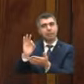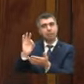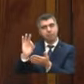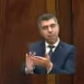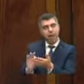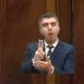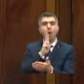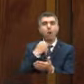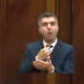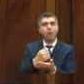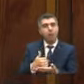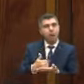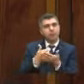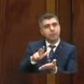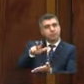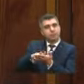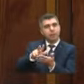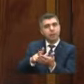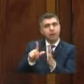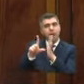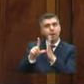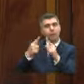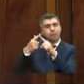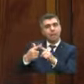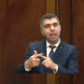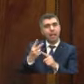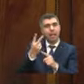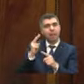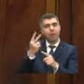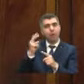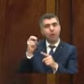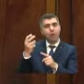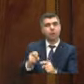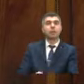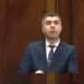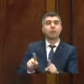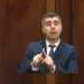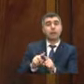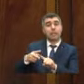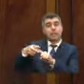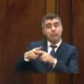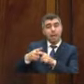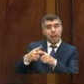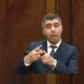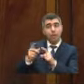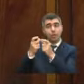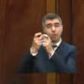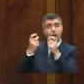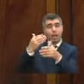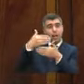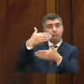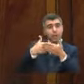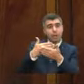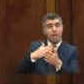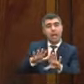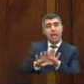في إطار مشروع قانون المالية الحالي. التنزيل الجهوي لمخطط تسريع التنمية الصناعية واللي بدأ بدينا في أكادير